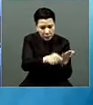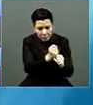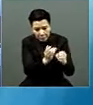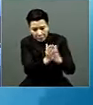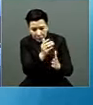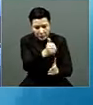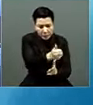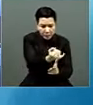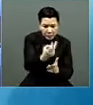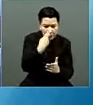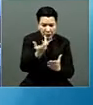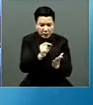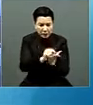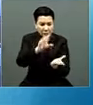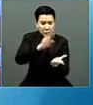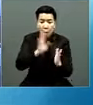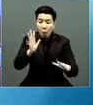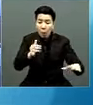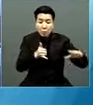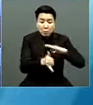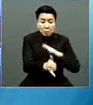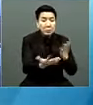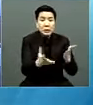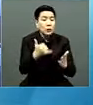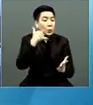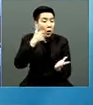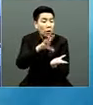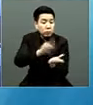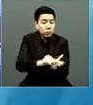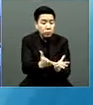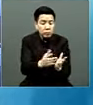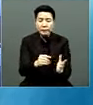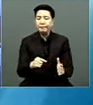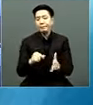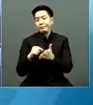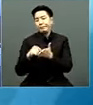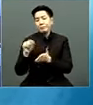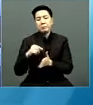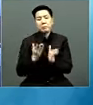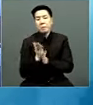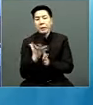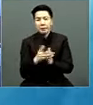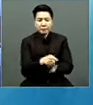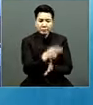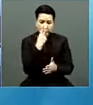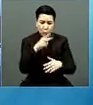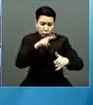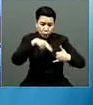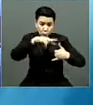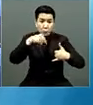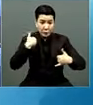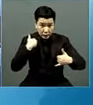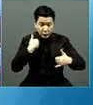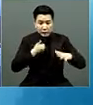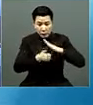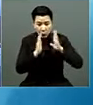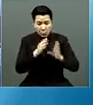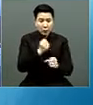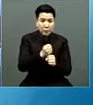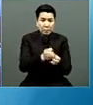าไม่มีบันทึกนะครับที่อยู่เบอร์โทรวันเวลานะครับลงรายละเอียด จุดคัดกรองของผู้ที่เป็นพนัก